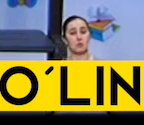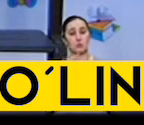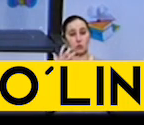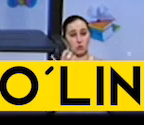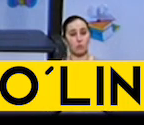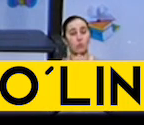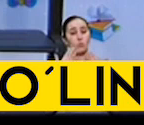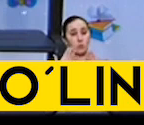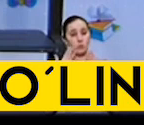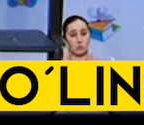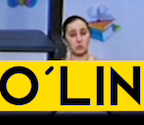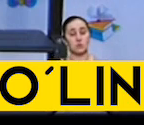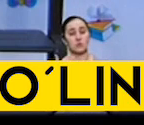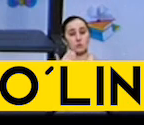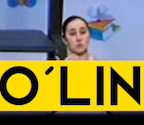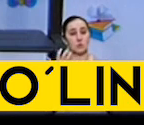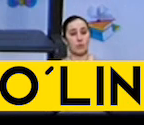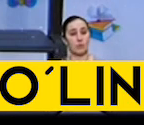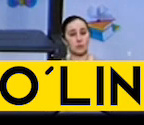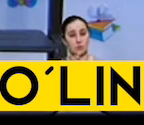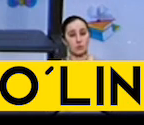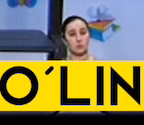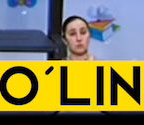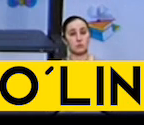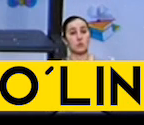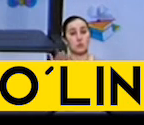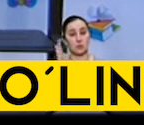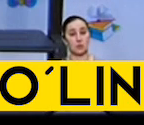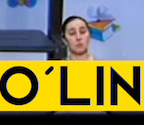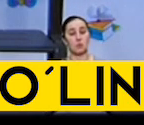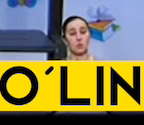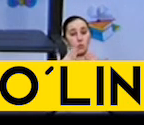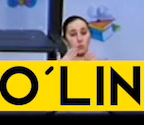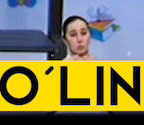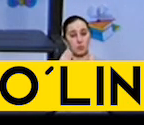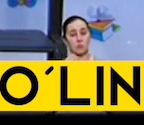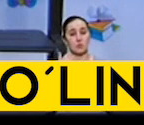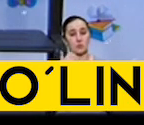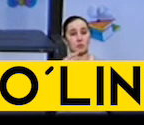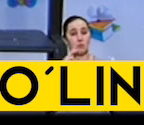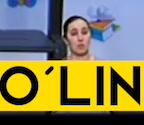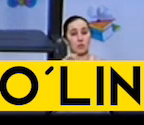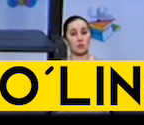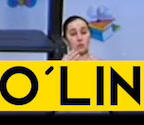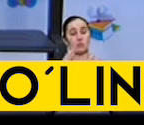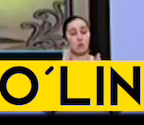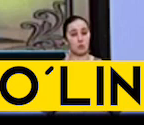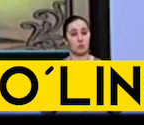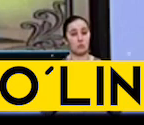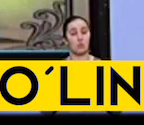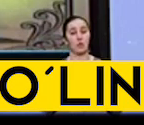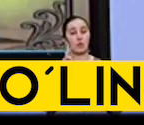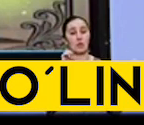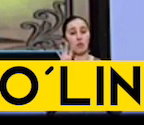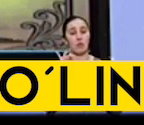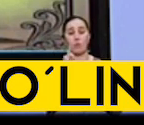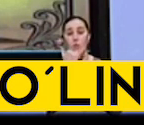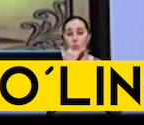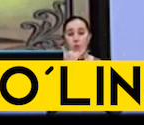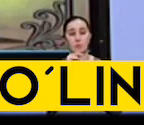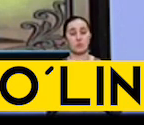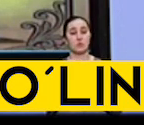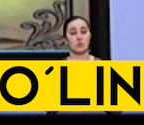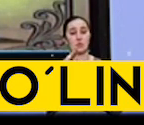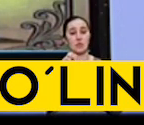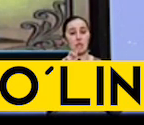topib o'qiymiz. Siz topdingizmi? Keling, men o'qib beraman, siz tekshirib olasiz. Navoiy